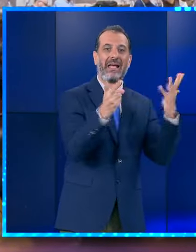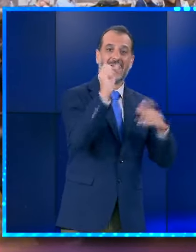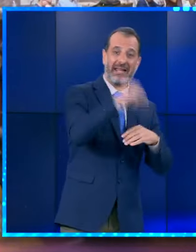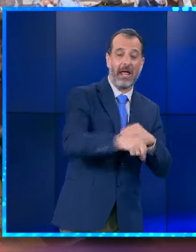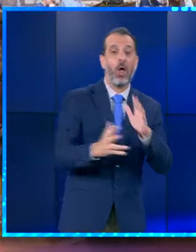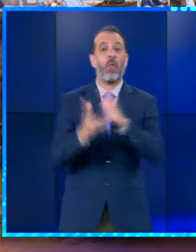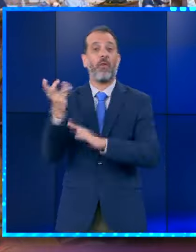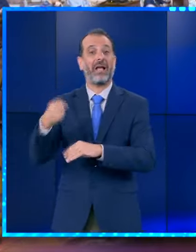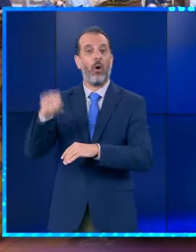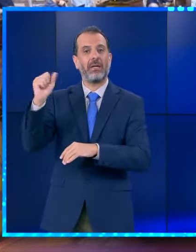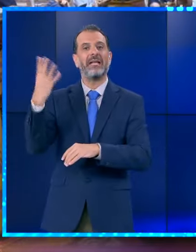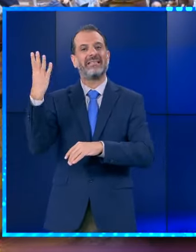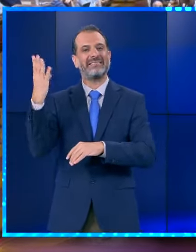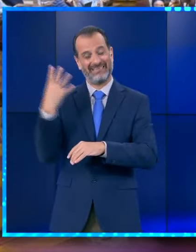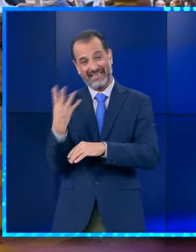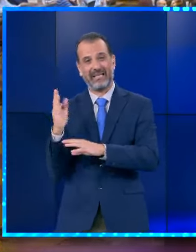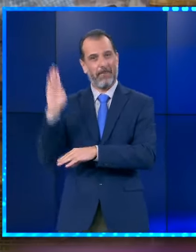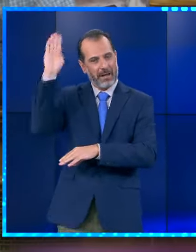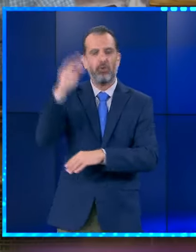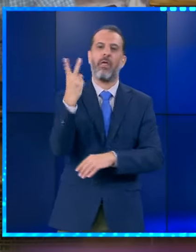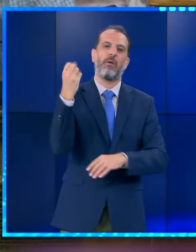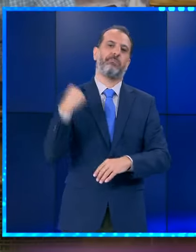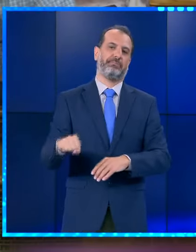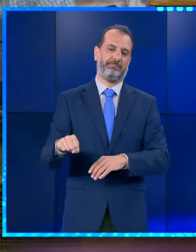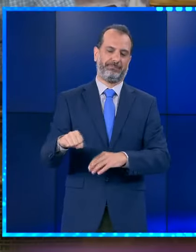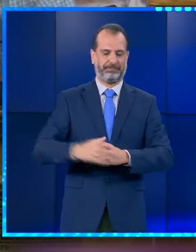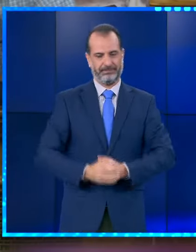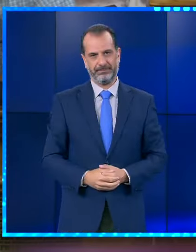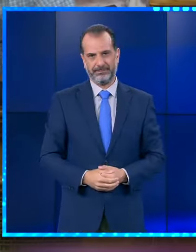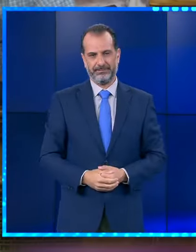12 όχι, 4 παρών και 2 απουσίες.